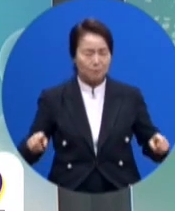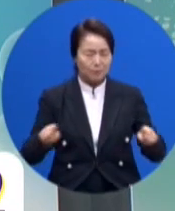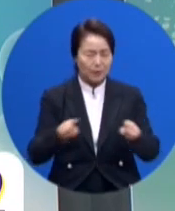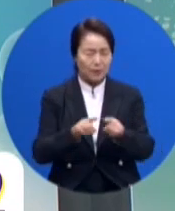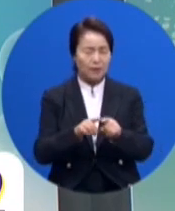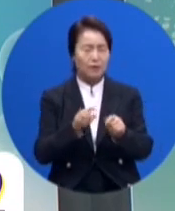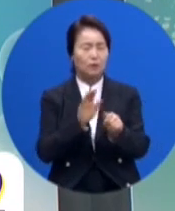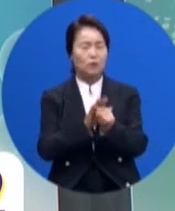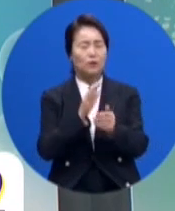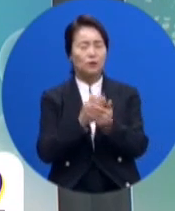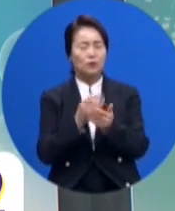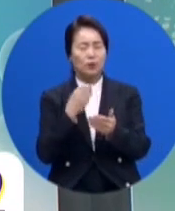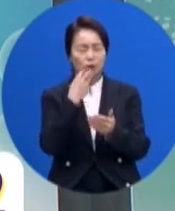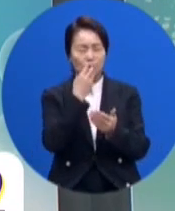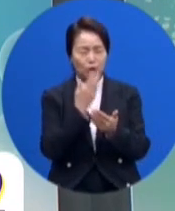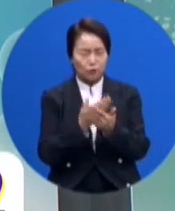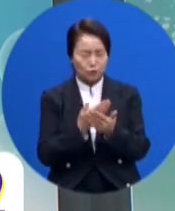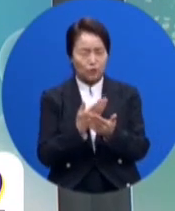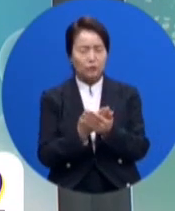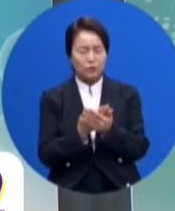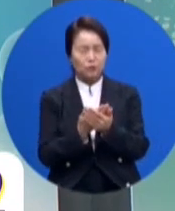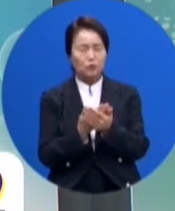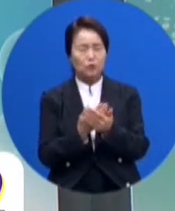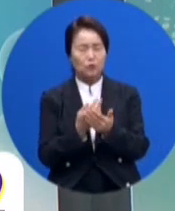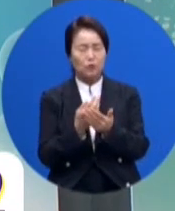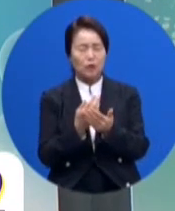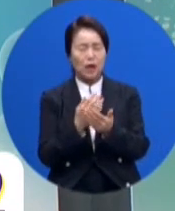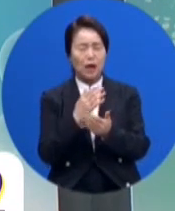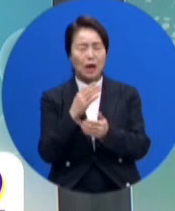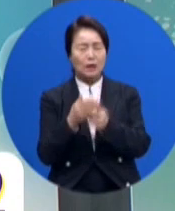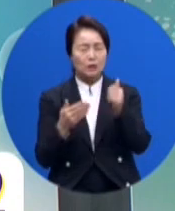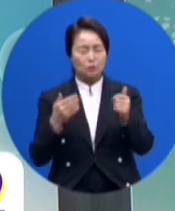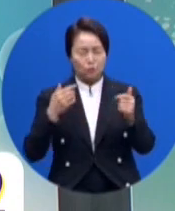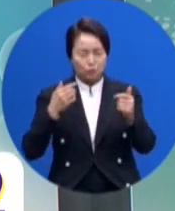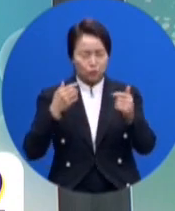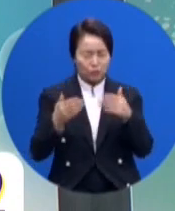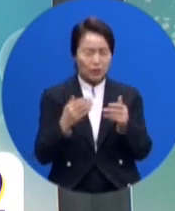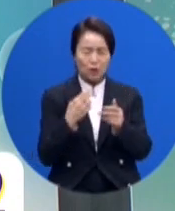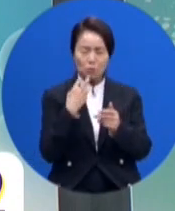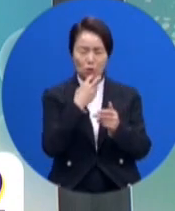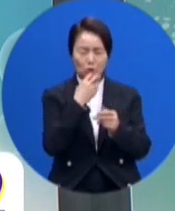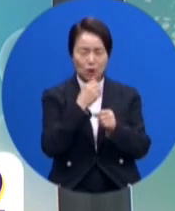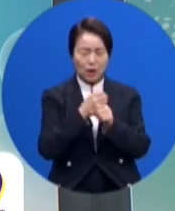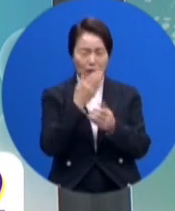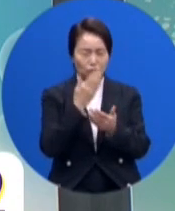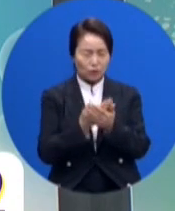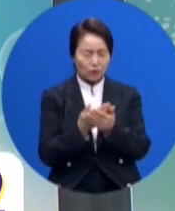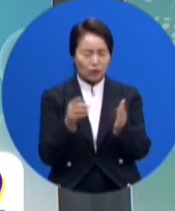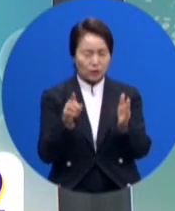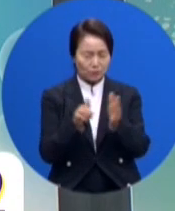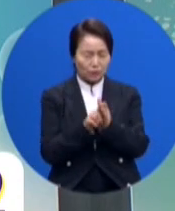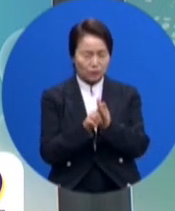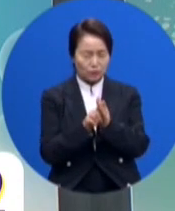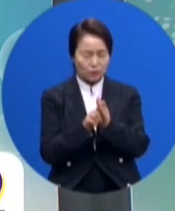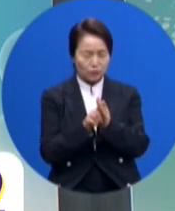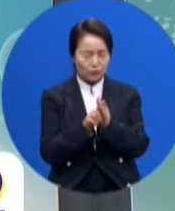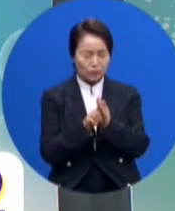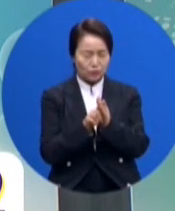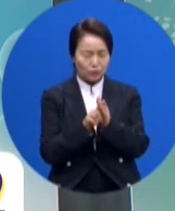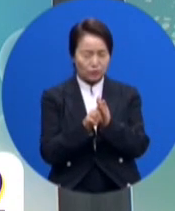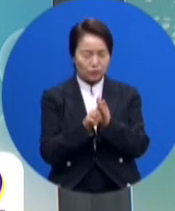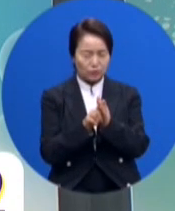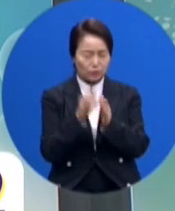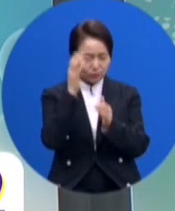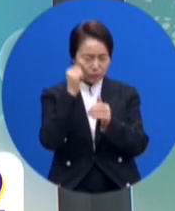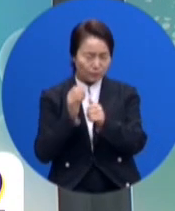도와주세요. 지켜주세요. 하나님 보호막 안에서 계속해서 보호받고 아프지 않게 도와주시고